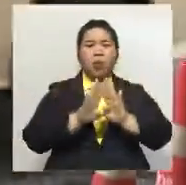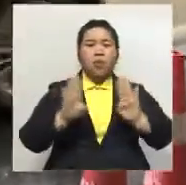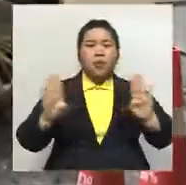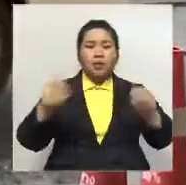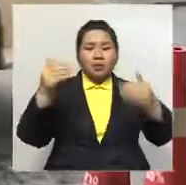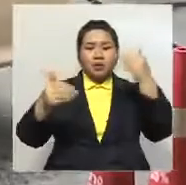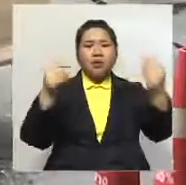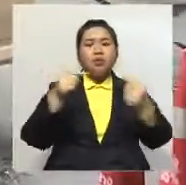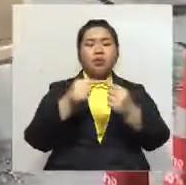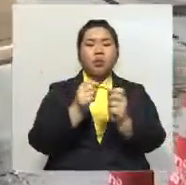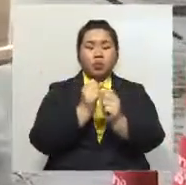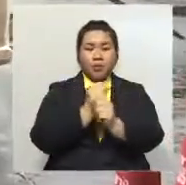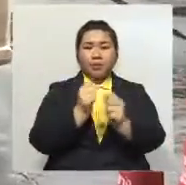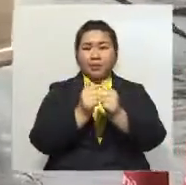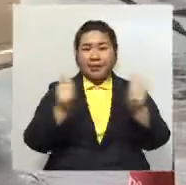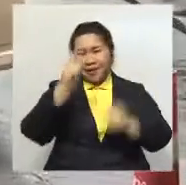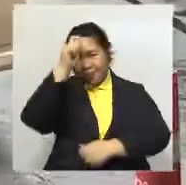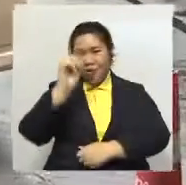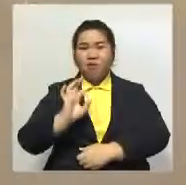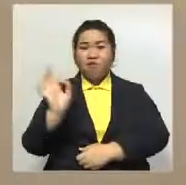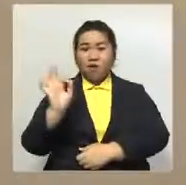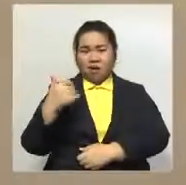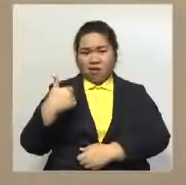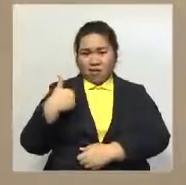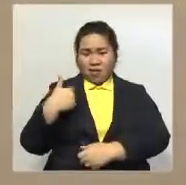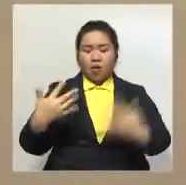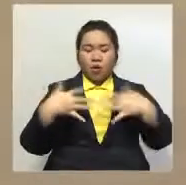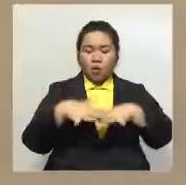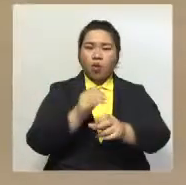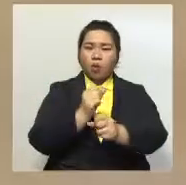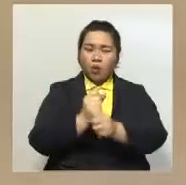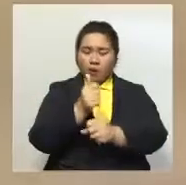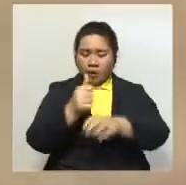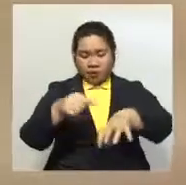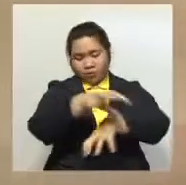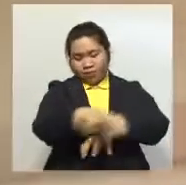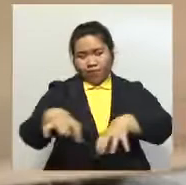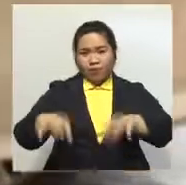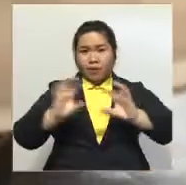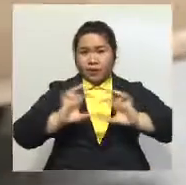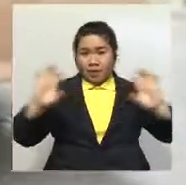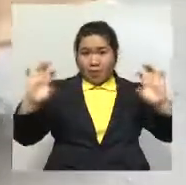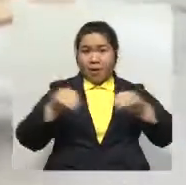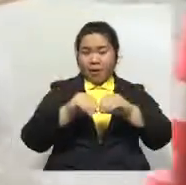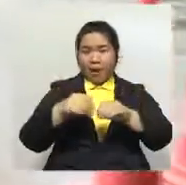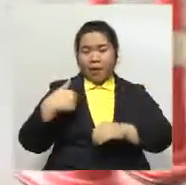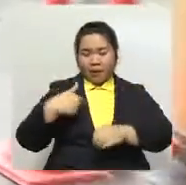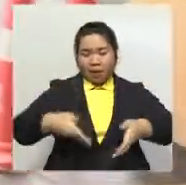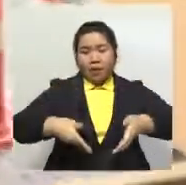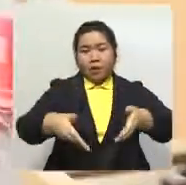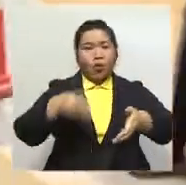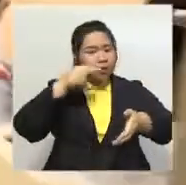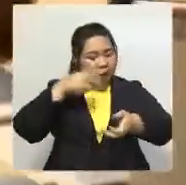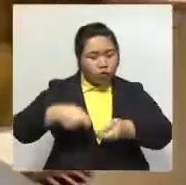จิตอาสาเราทำความดีด้วยหัวใจพร้อมร่วมกิจกรรมโดยรอบทำเนียบรัฐบาลซึ่งประกอบด้วยการฉีดน้ำล้างถน